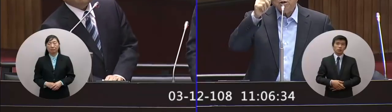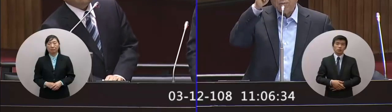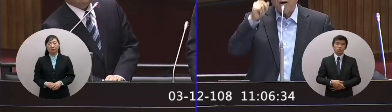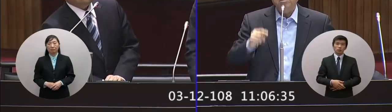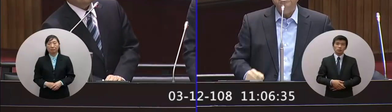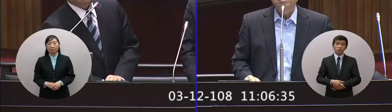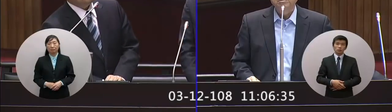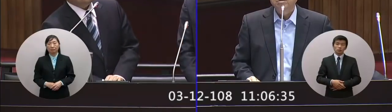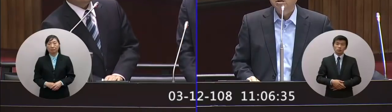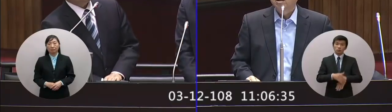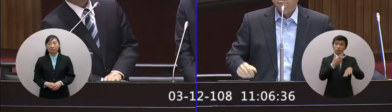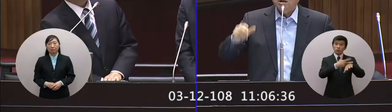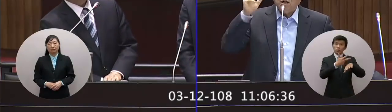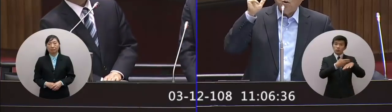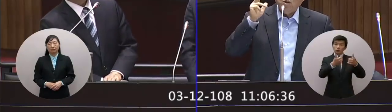科技汇报